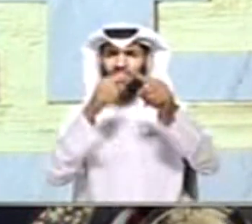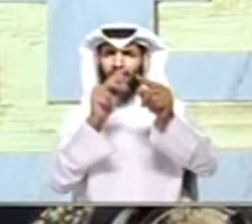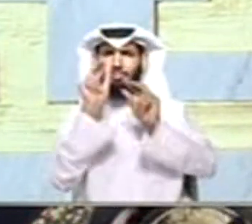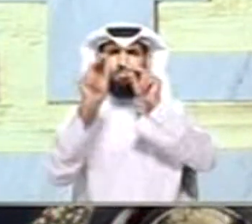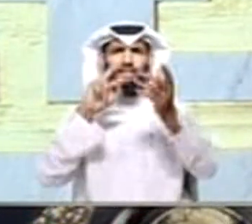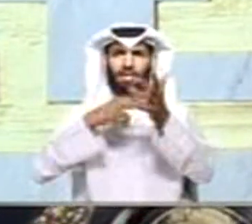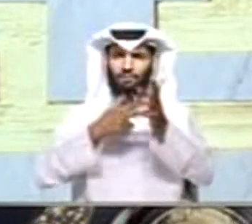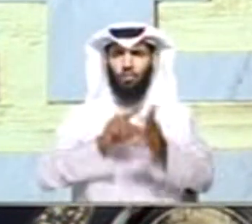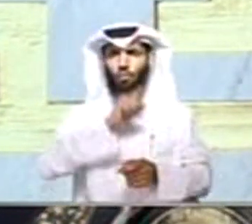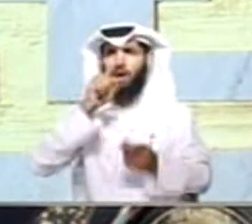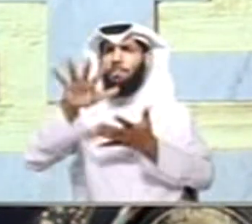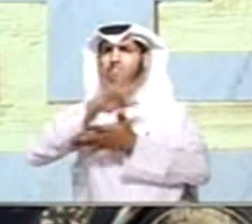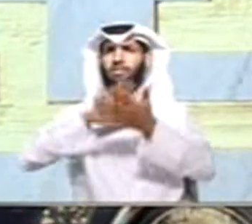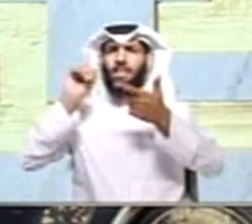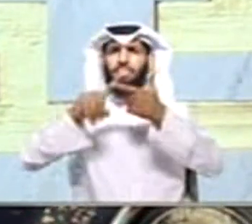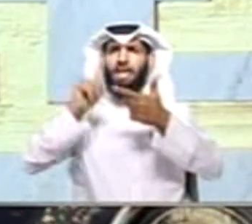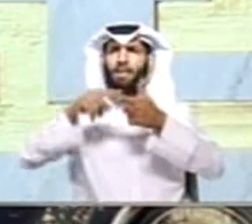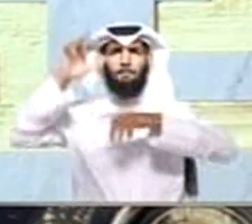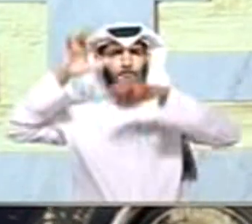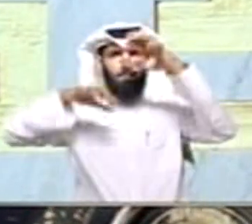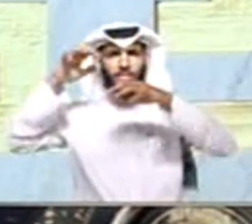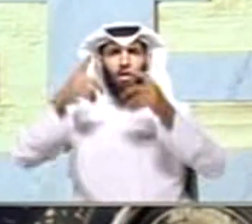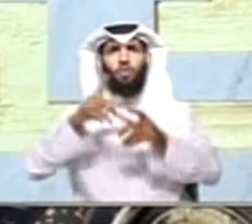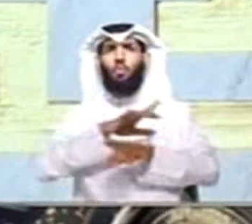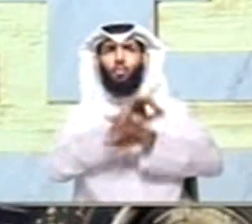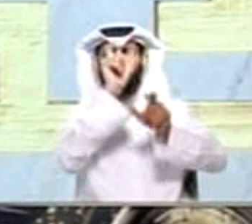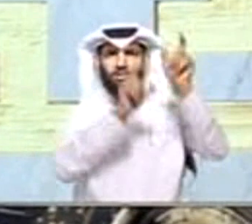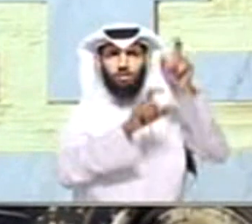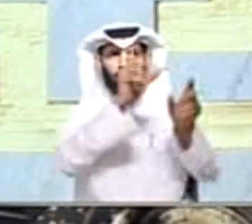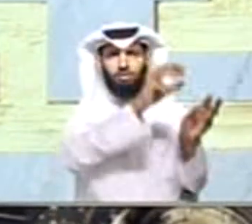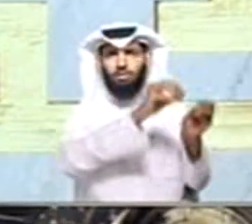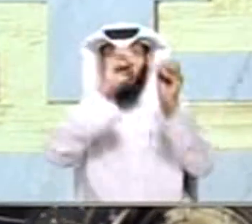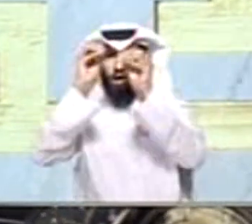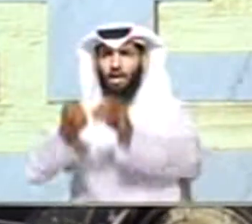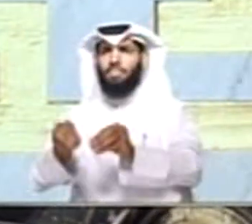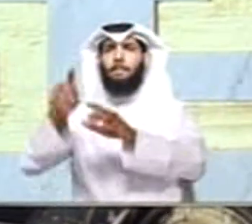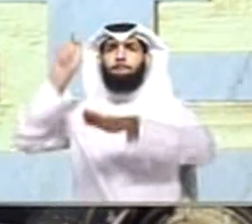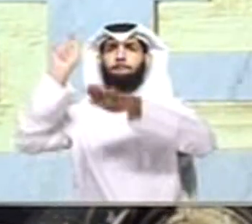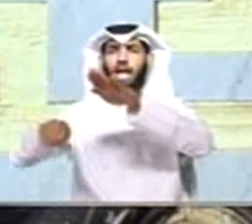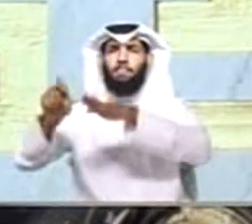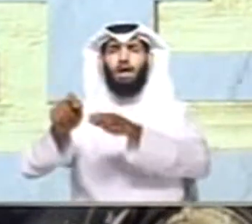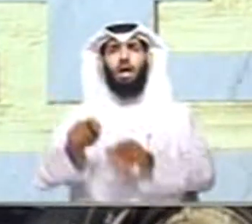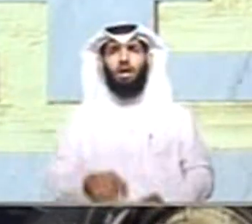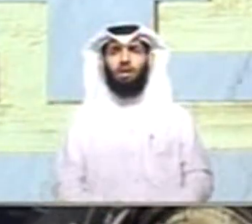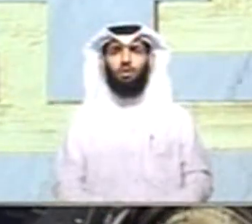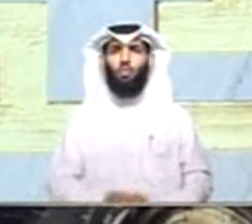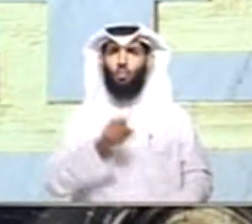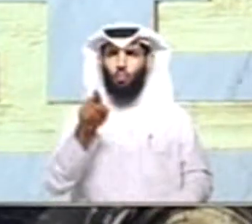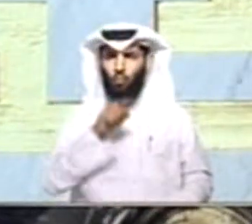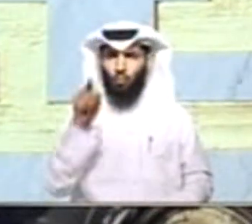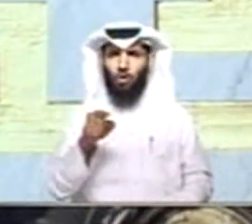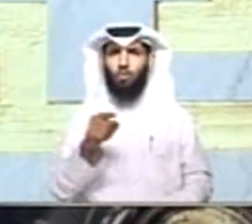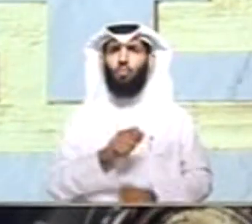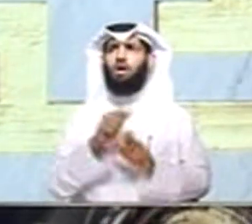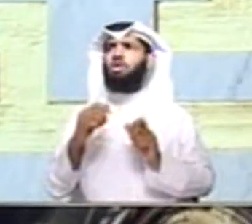ومشكلة الأمطار اللي حصلت، والإحالات إن شاء الله اللي سوف تقوم الهيئة بتوجيهها للنيابة العامة. أيضا